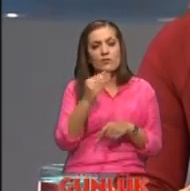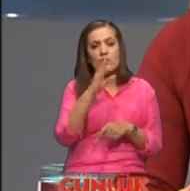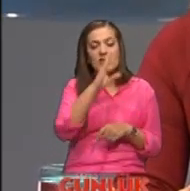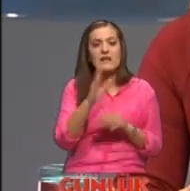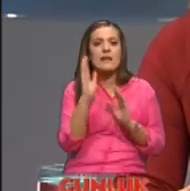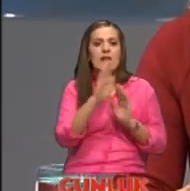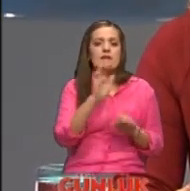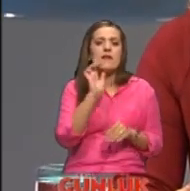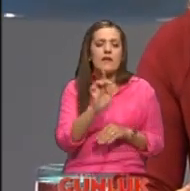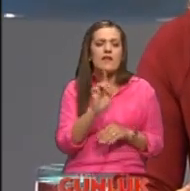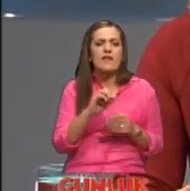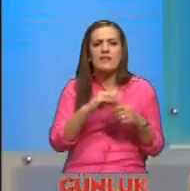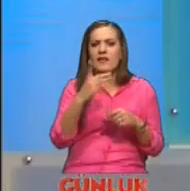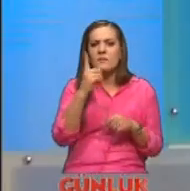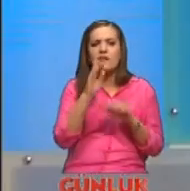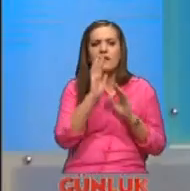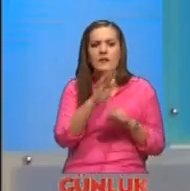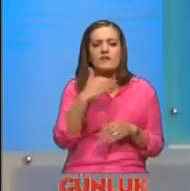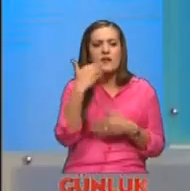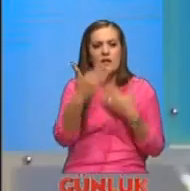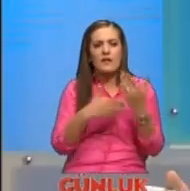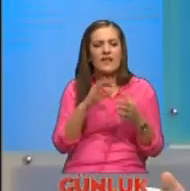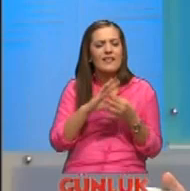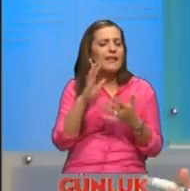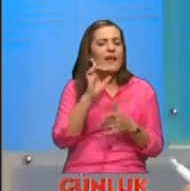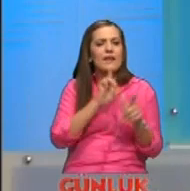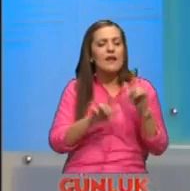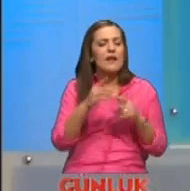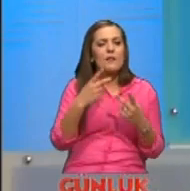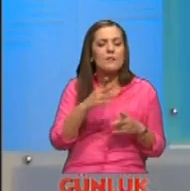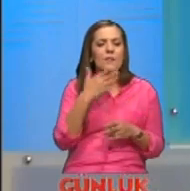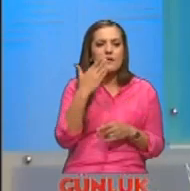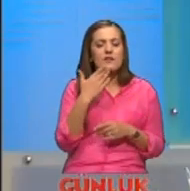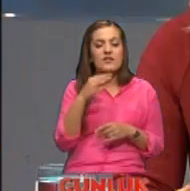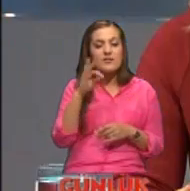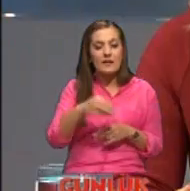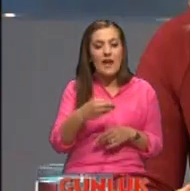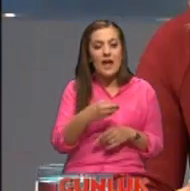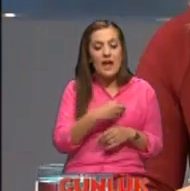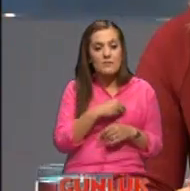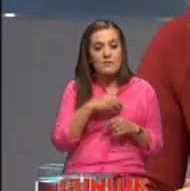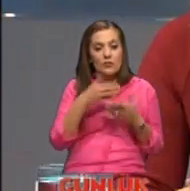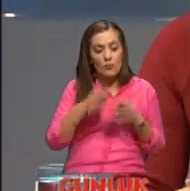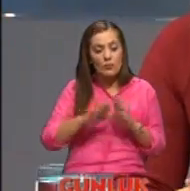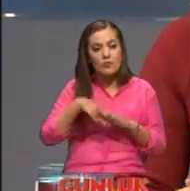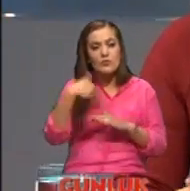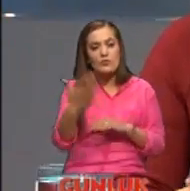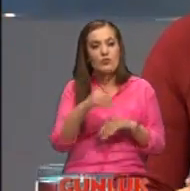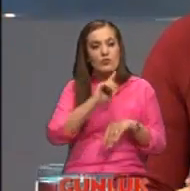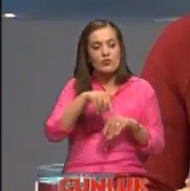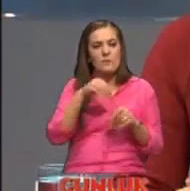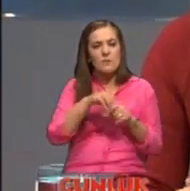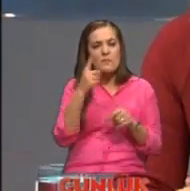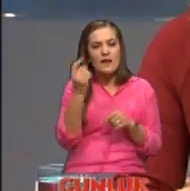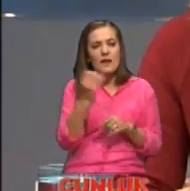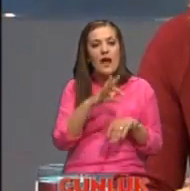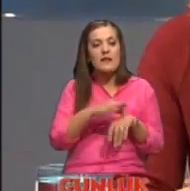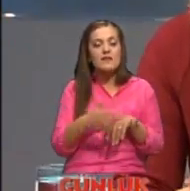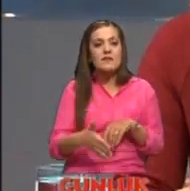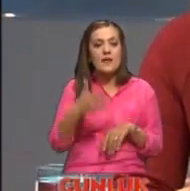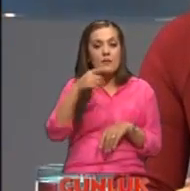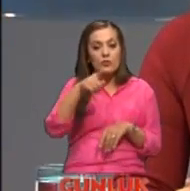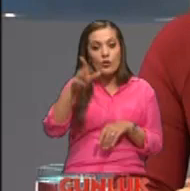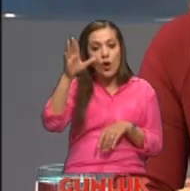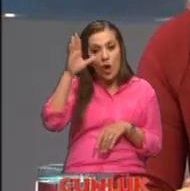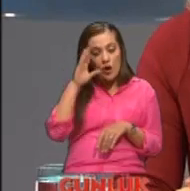destek gerekiyor. Nasıl bir destekten söz ediyor? Ne gerekebilir mesela? Şimdi doğumdan sonraki süreçte bir kere hastaneden